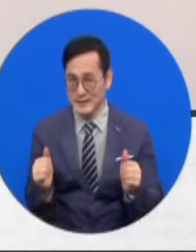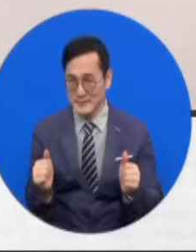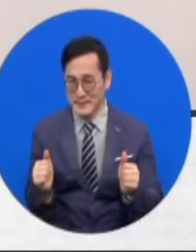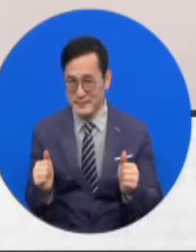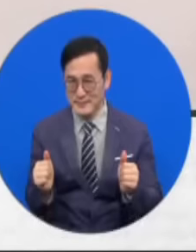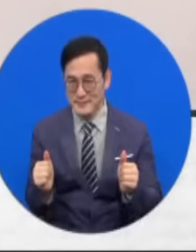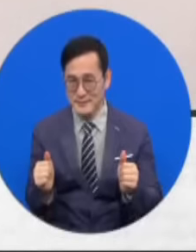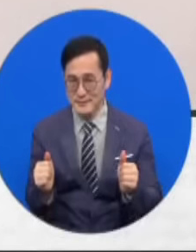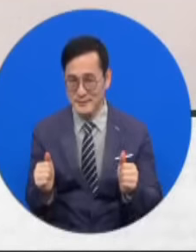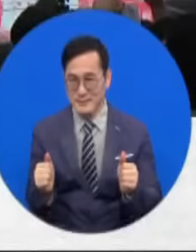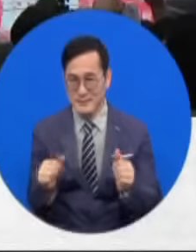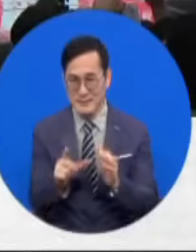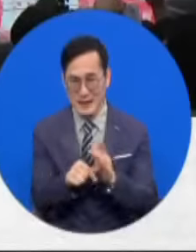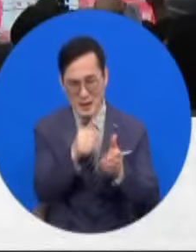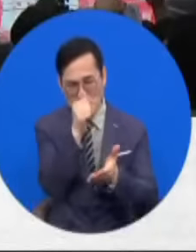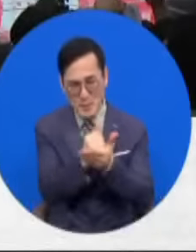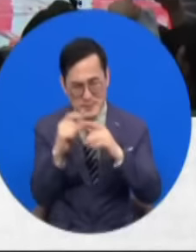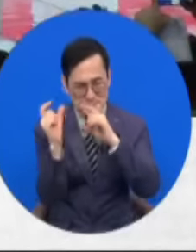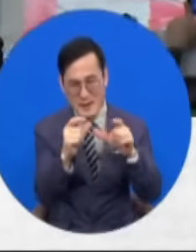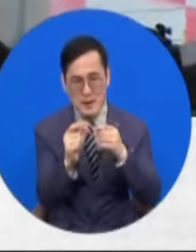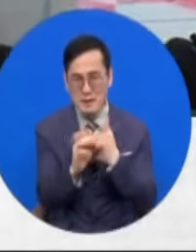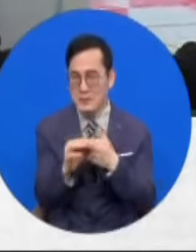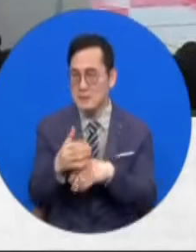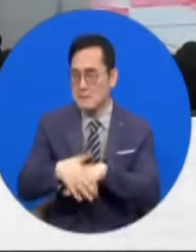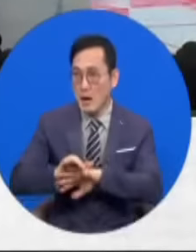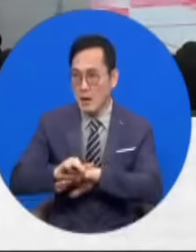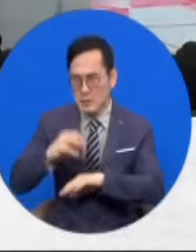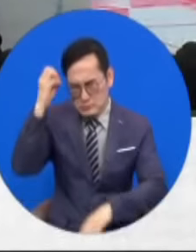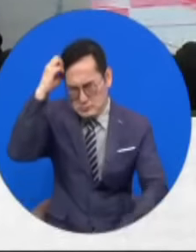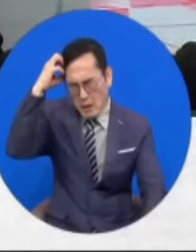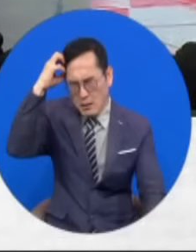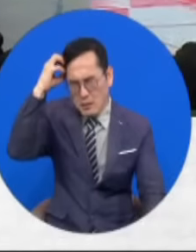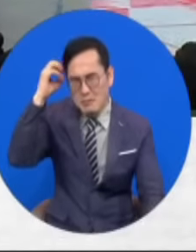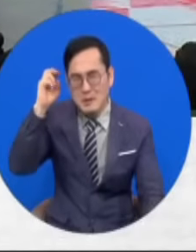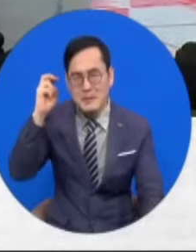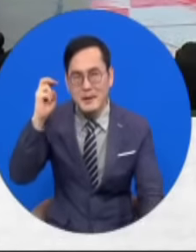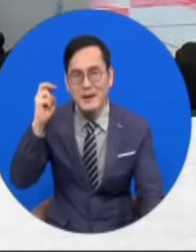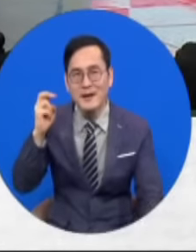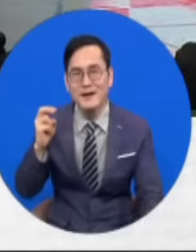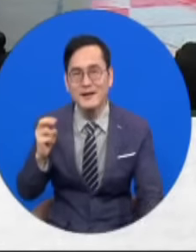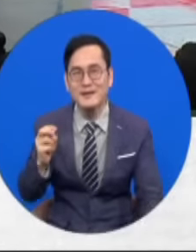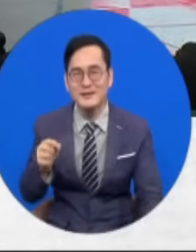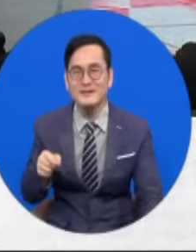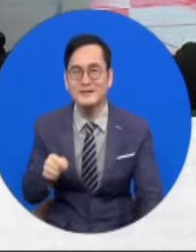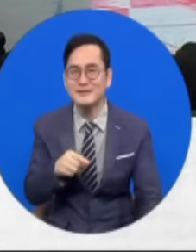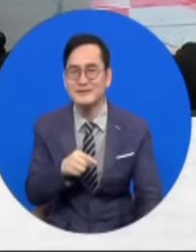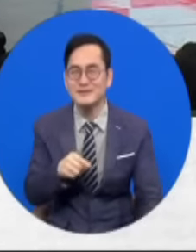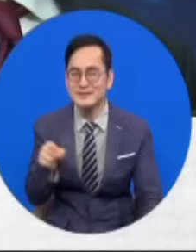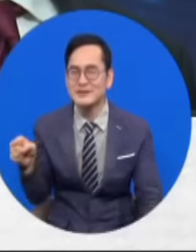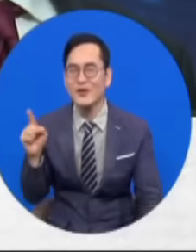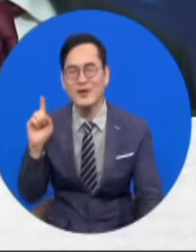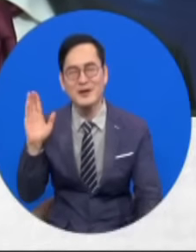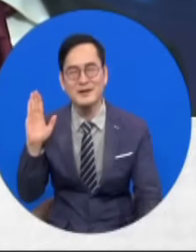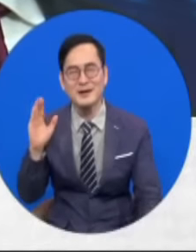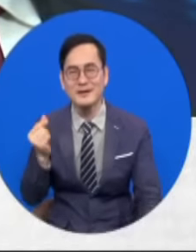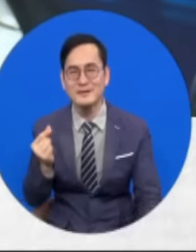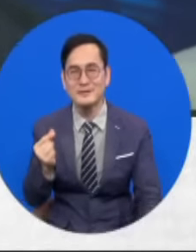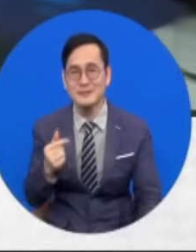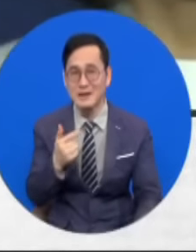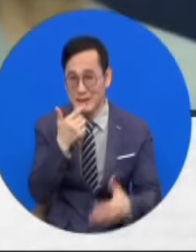이제 현타가 될 것이다 그런 얘기를 하고 있잖아요 그래서 아마 그것을 지금 지목하고 있다 이렇게 볼 수가 있어요 근데 민주당 이제 겉에